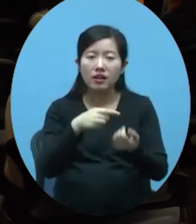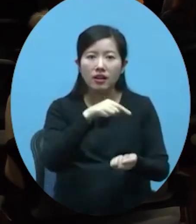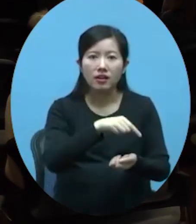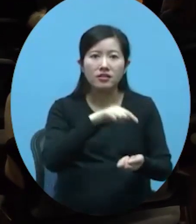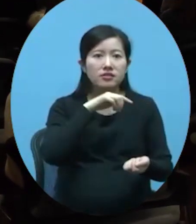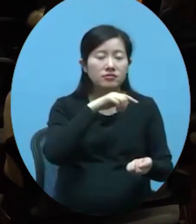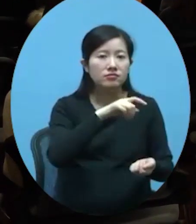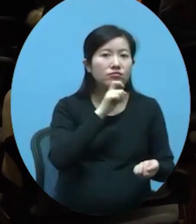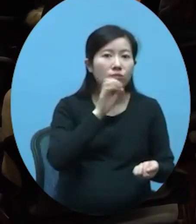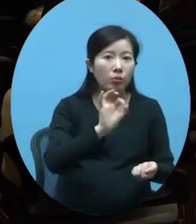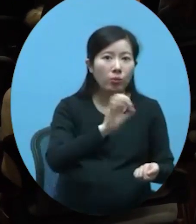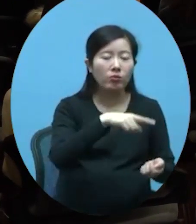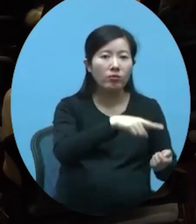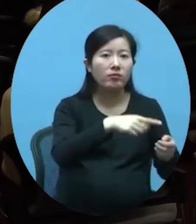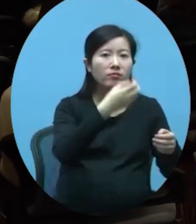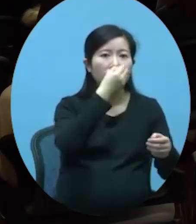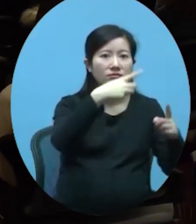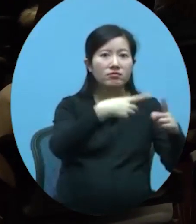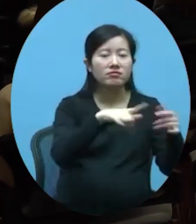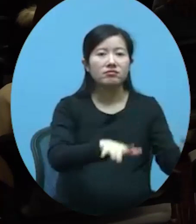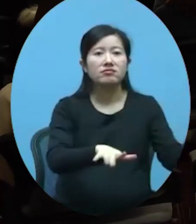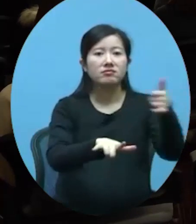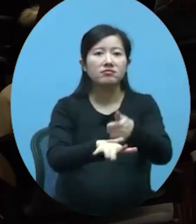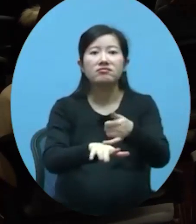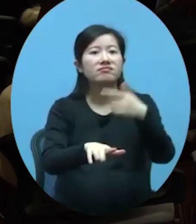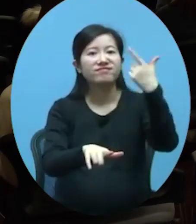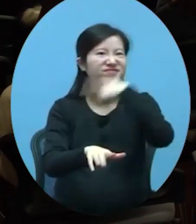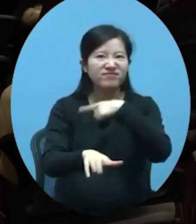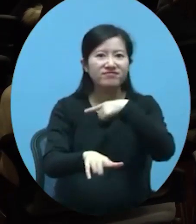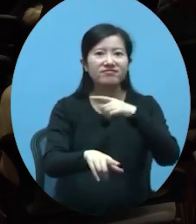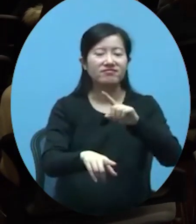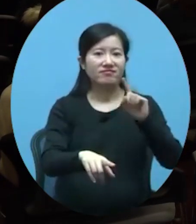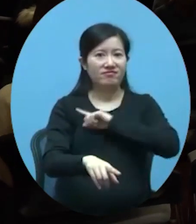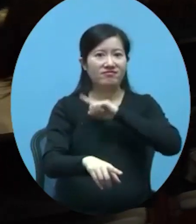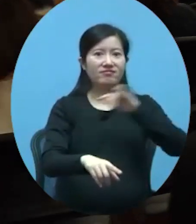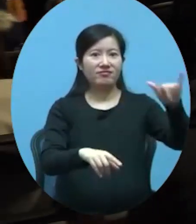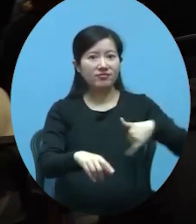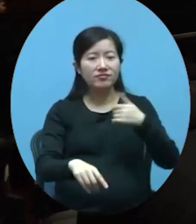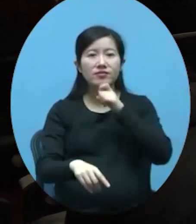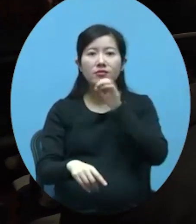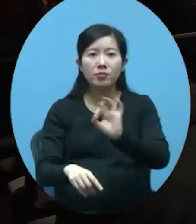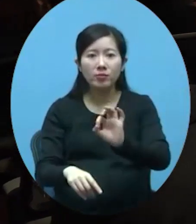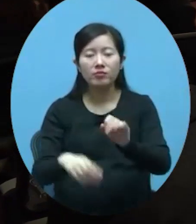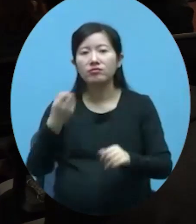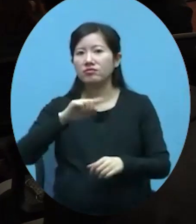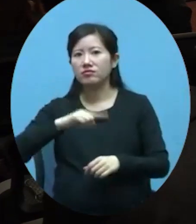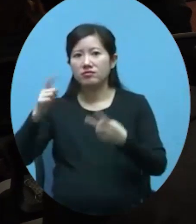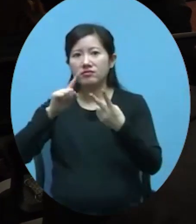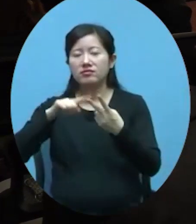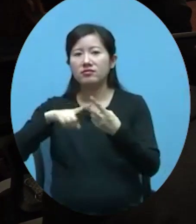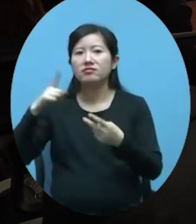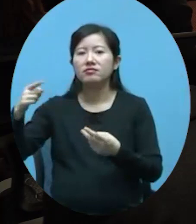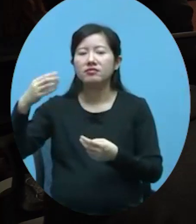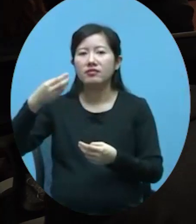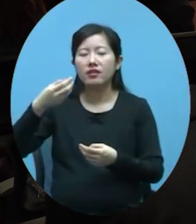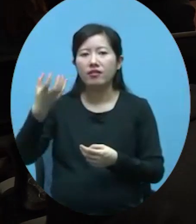有人不肯就是不肯跟包机回香港而是想自行回来那另外就是想问那个晋阳村那今早